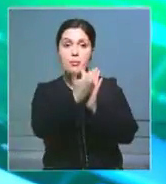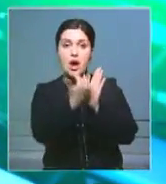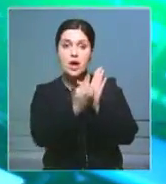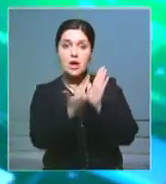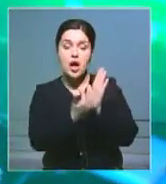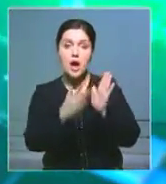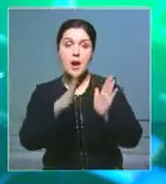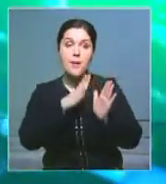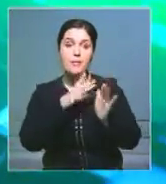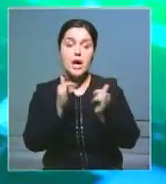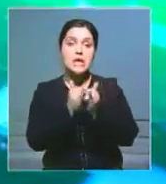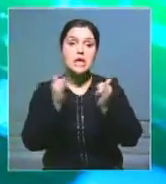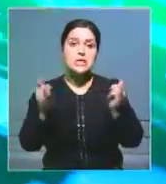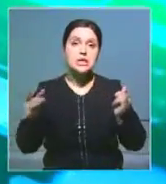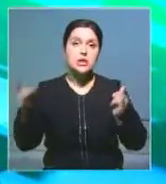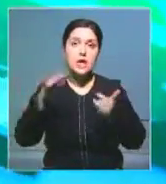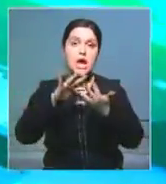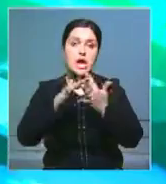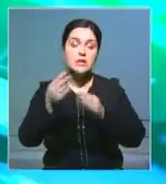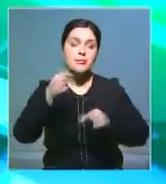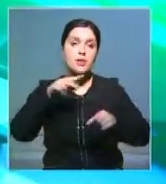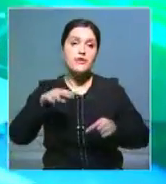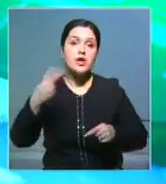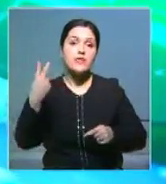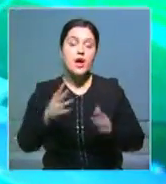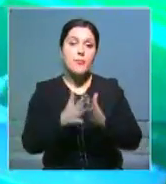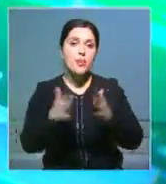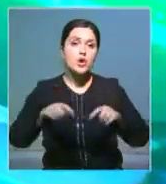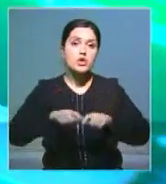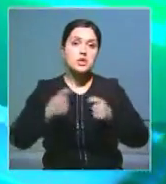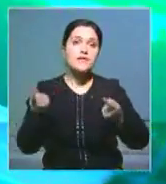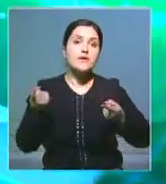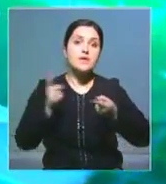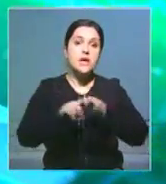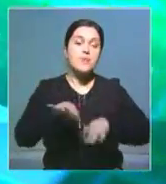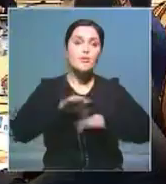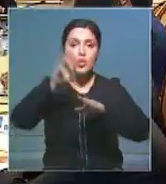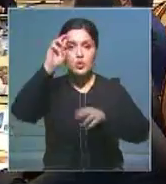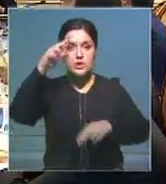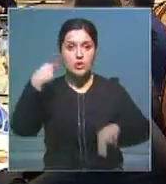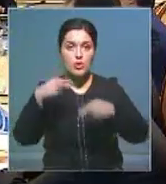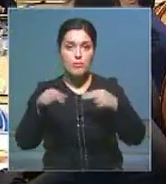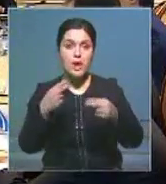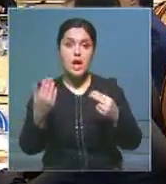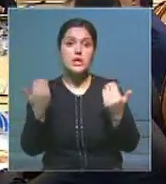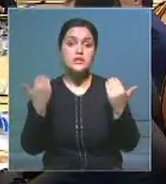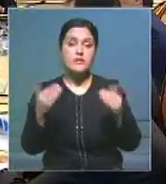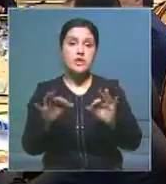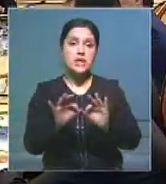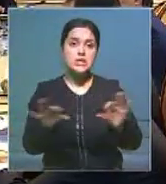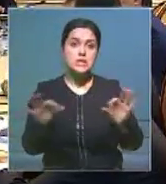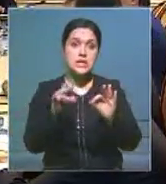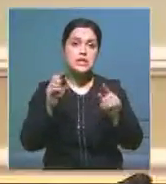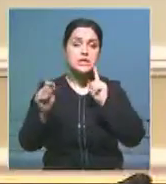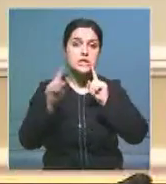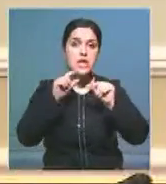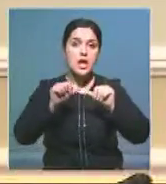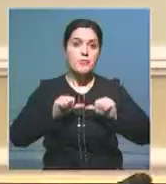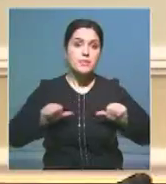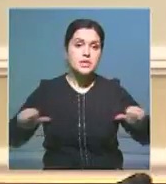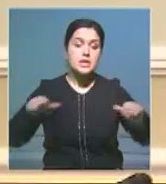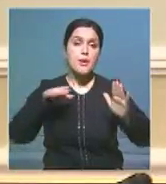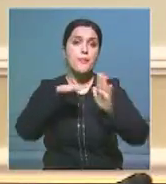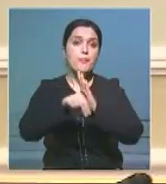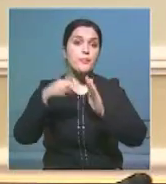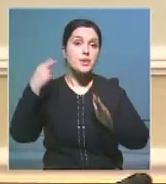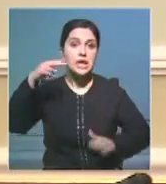«Развитие регионов» и «Агробизнес-2020». Большинство нарушений связано с проведением госзакупок. Об этом сегодня рассказали на заседании